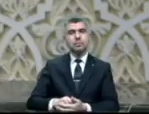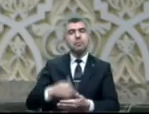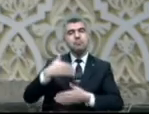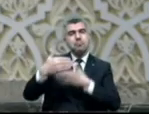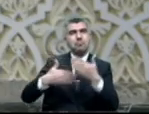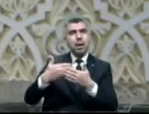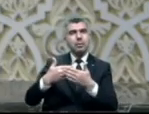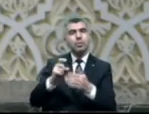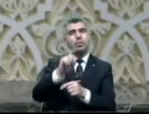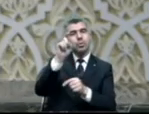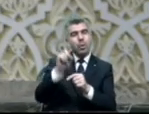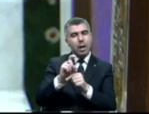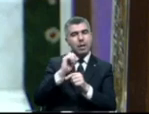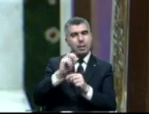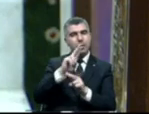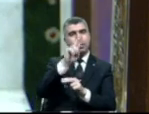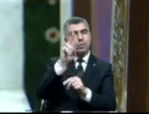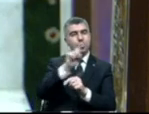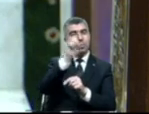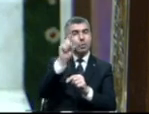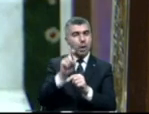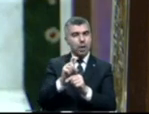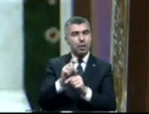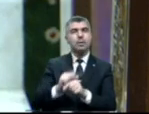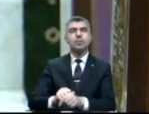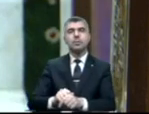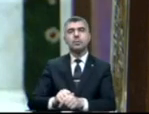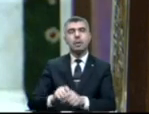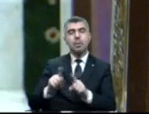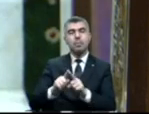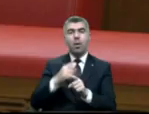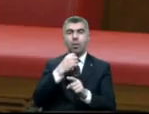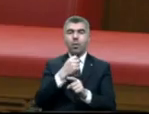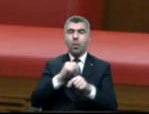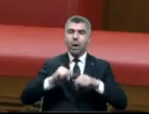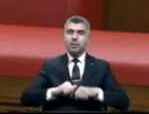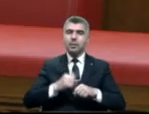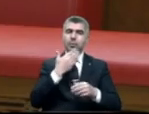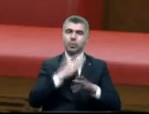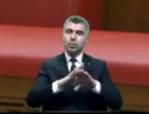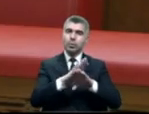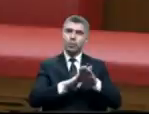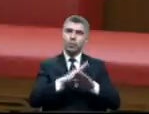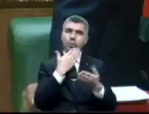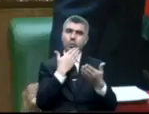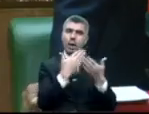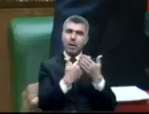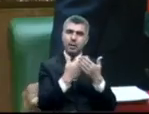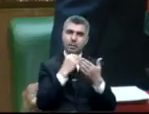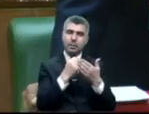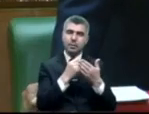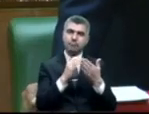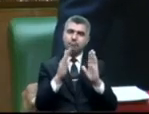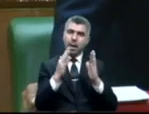نرجعوا لطرح السؤال ديالنا، وهذا ما عنده أي حاجة ضد السيدة الوزيرة. نتفهم ونشكر ونحيي